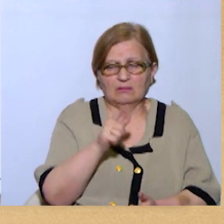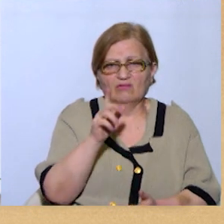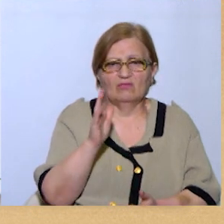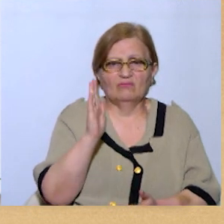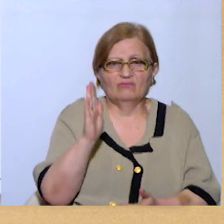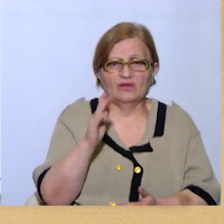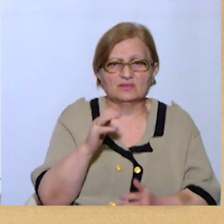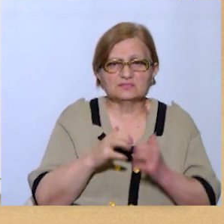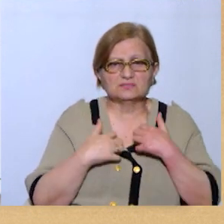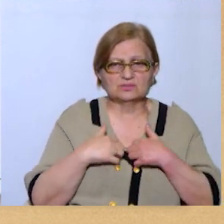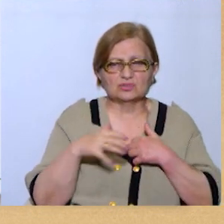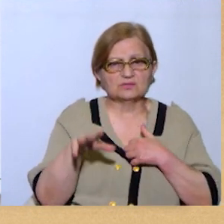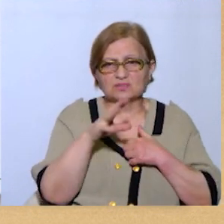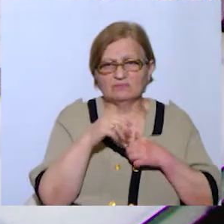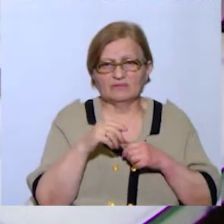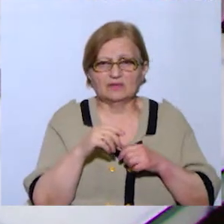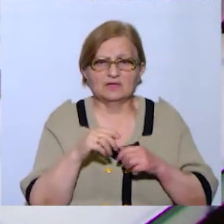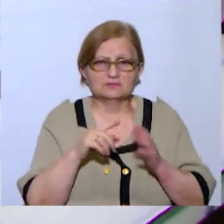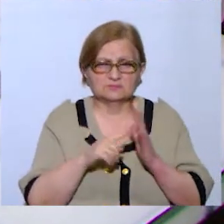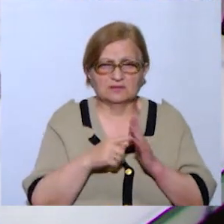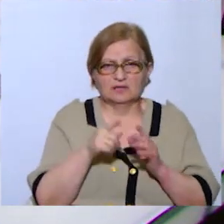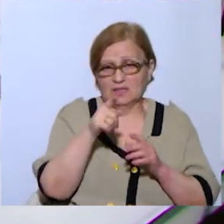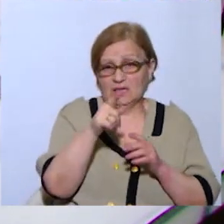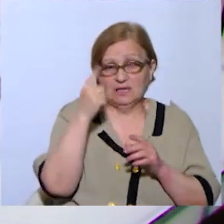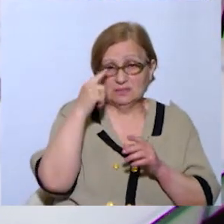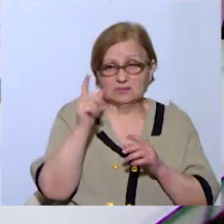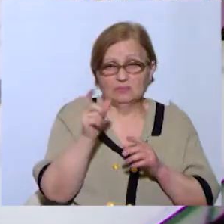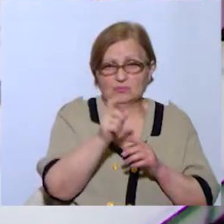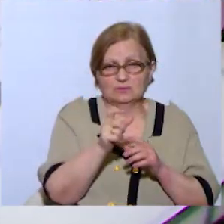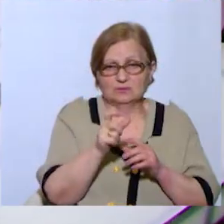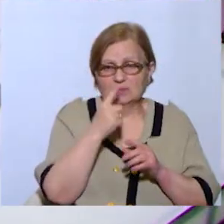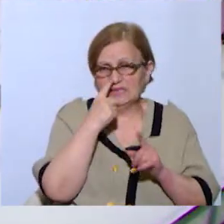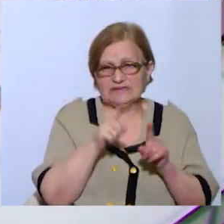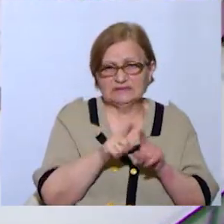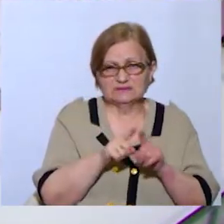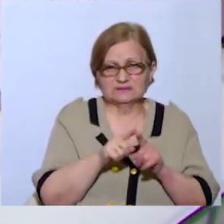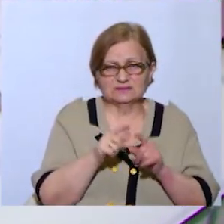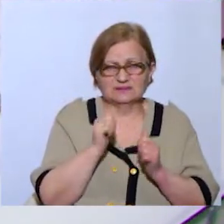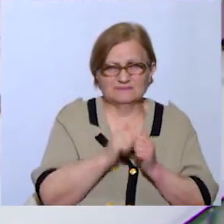ყველა შესაძლო მნიშვნელობათა სიმრავლე. მოდით ეს ამოცანა ისევე როგორც